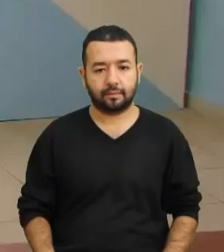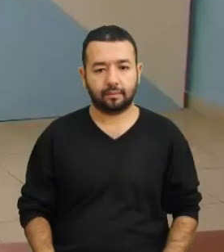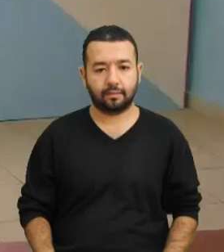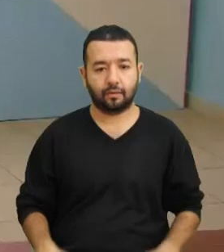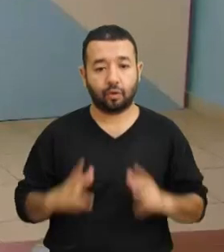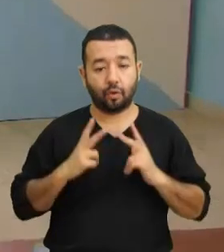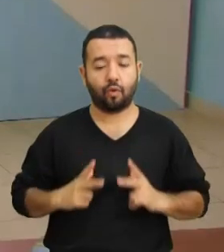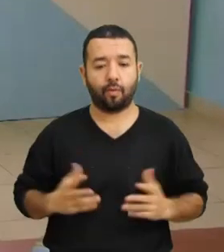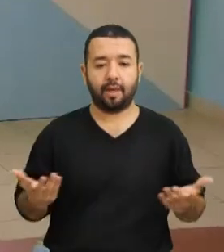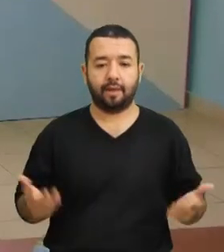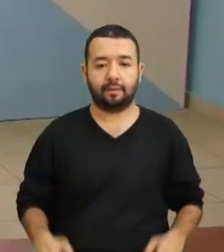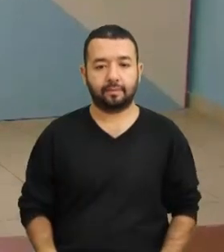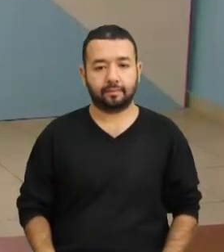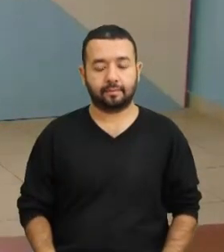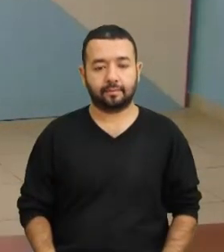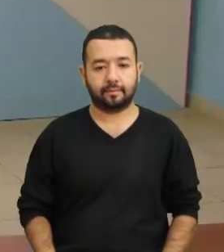Oh be.